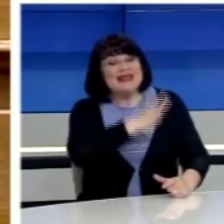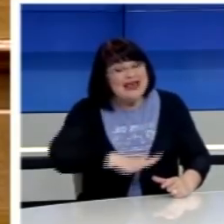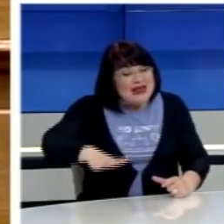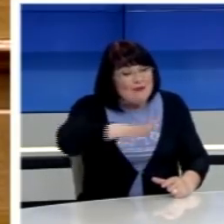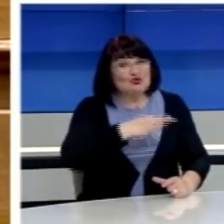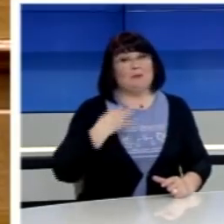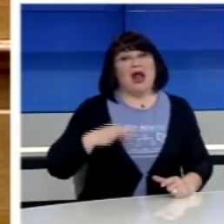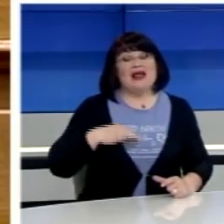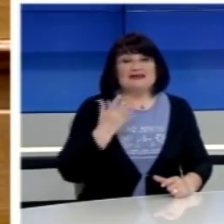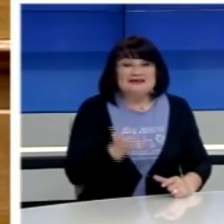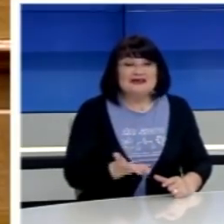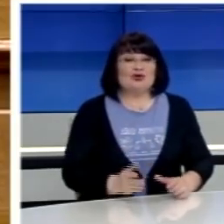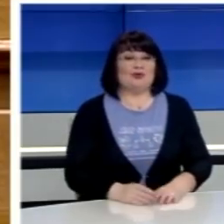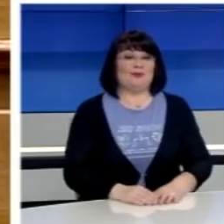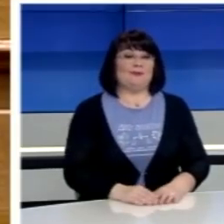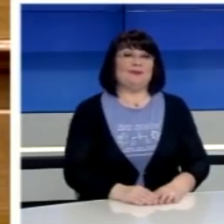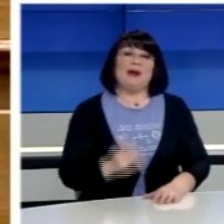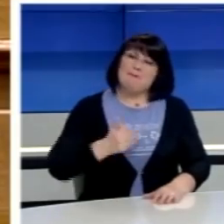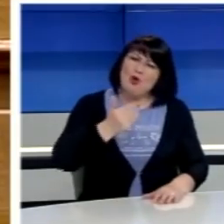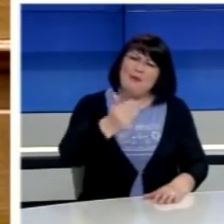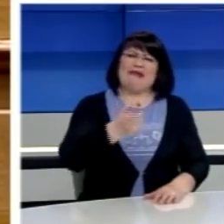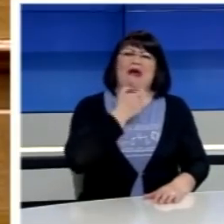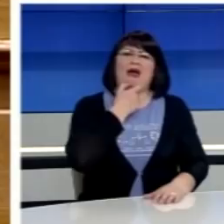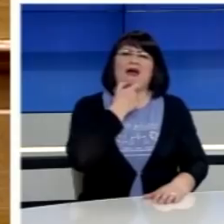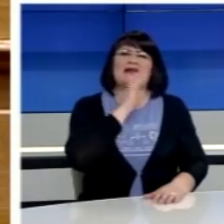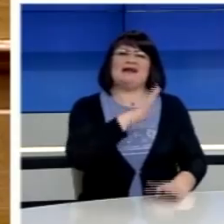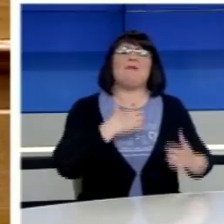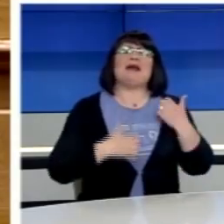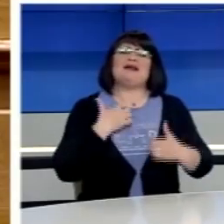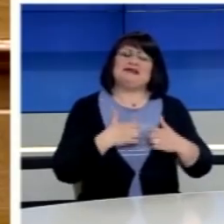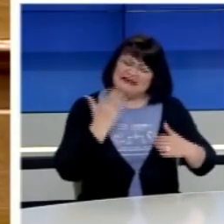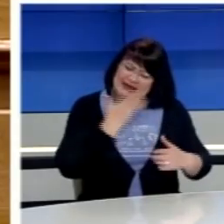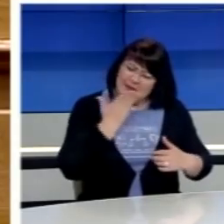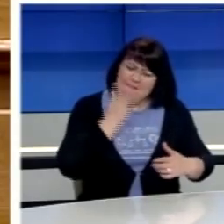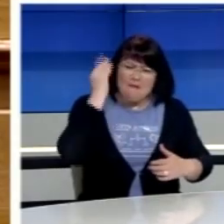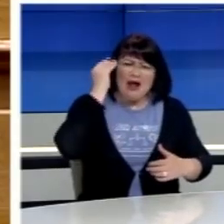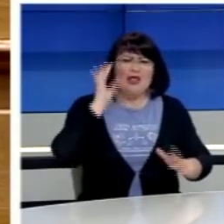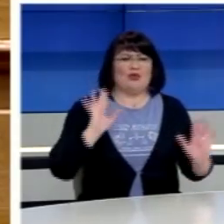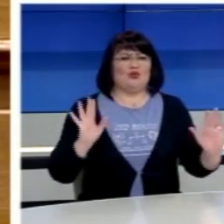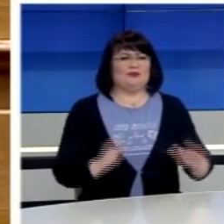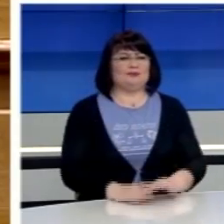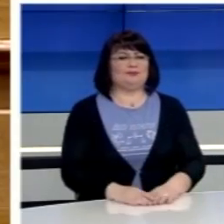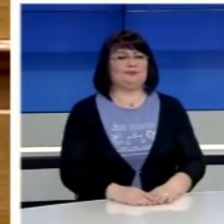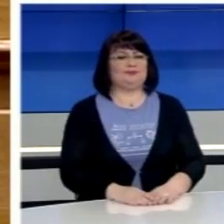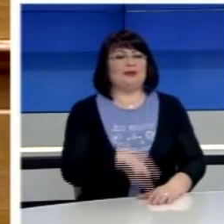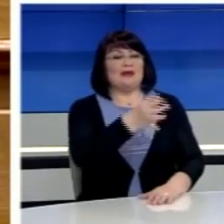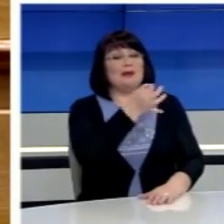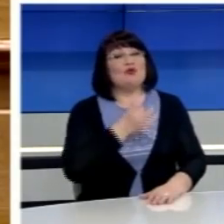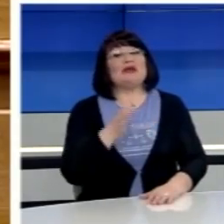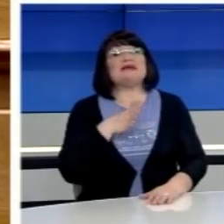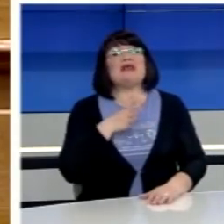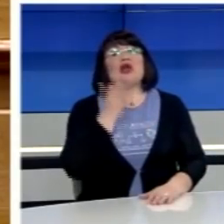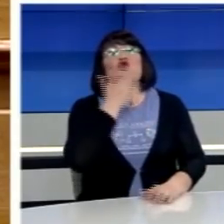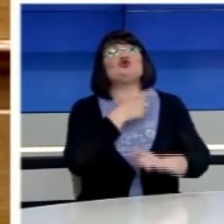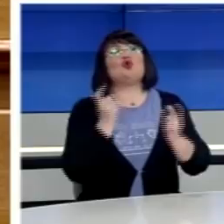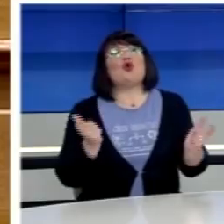μαθητές. Τα άλλα θα έρθουν, έστω και λίγο αργότερα. Μην ανησυχείτε. Μα θα μας πείτε, εμείς θέλουμε ένα